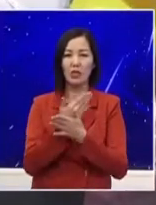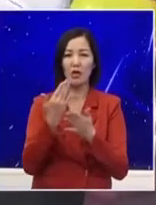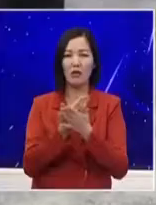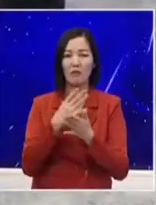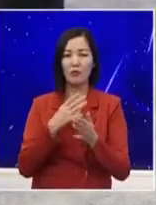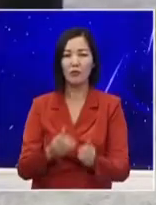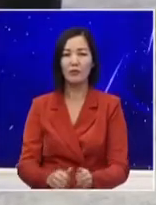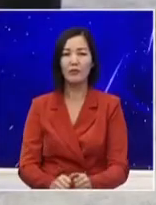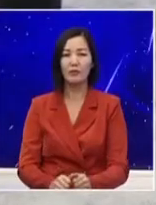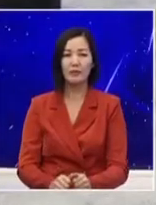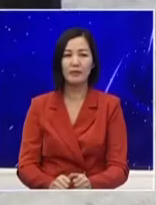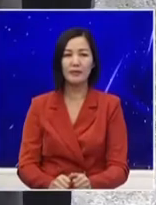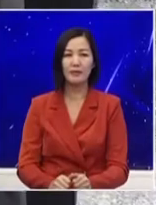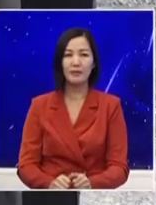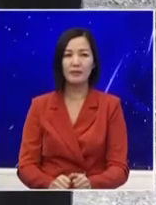сөзсіз.